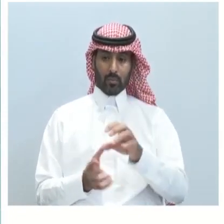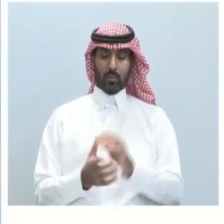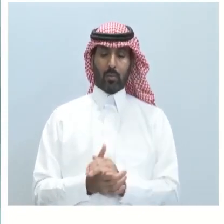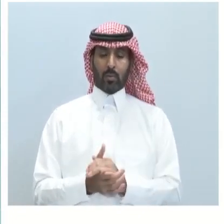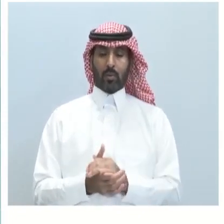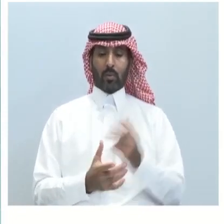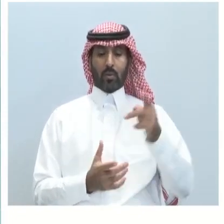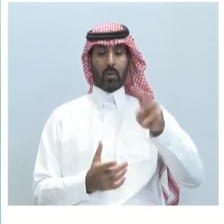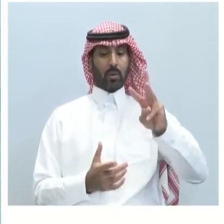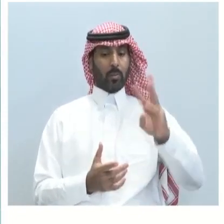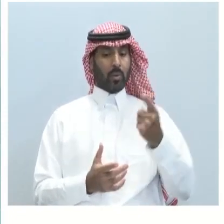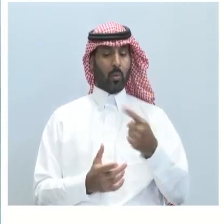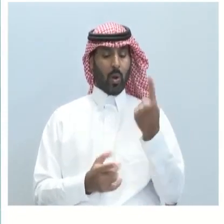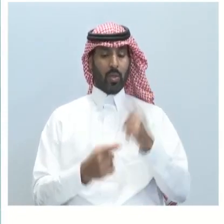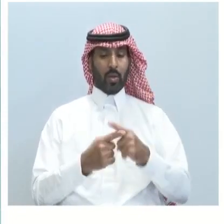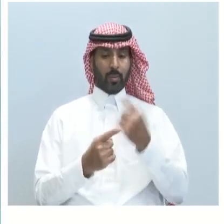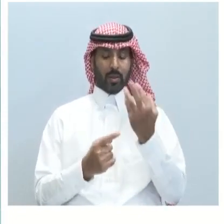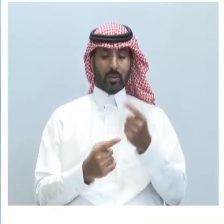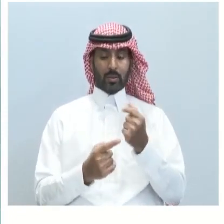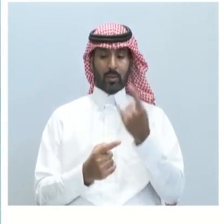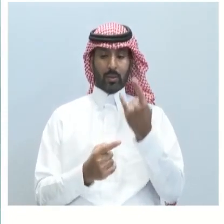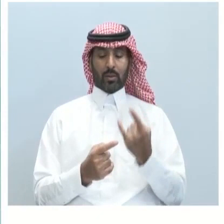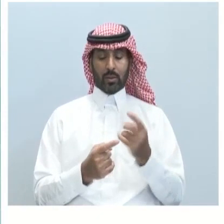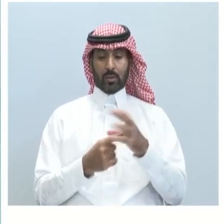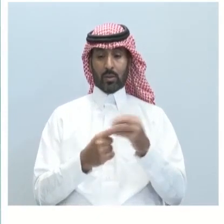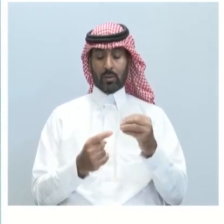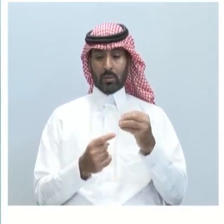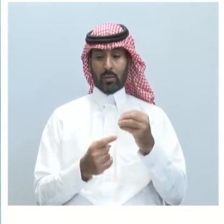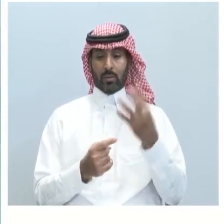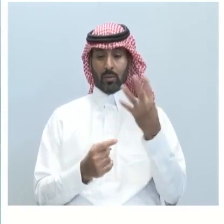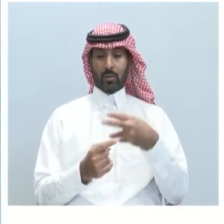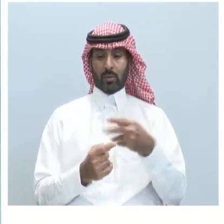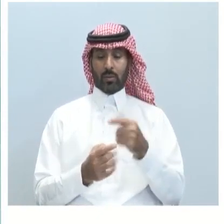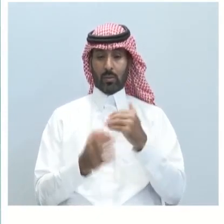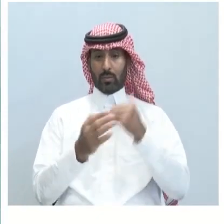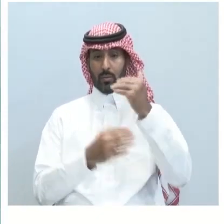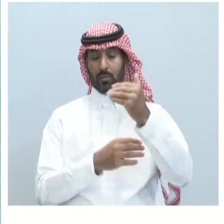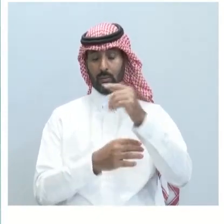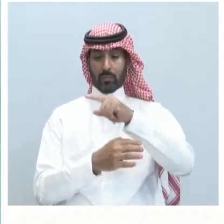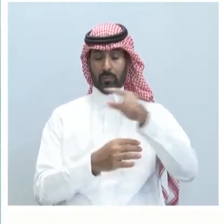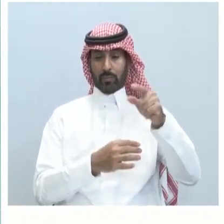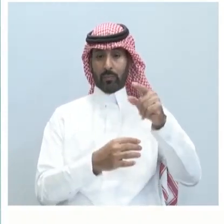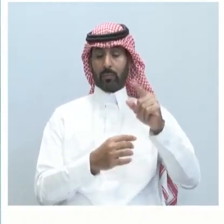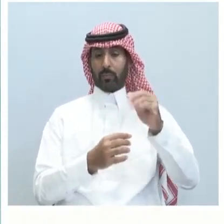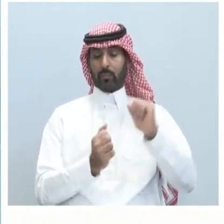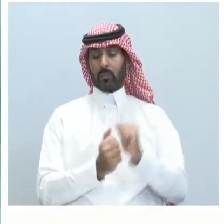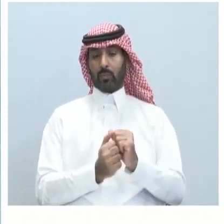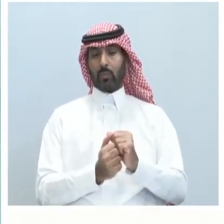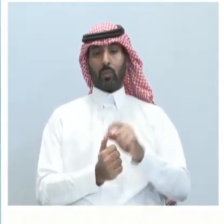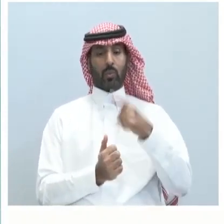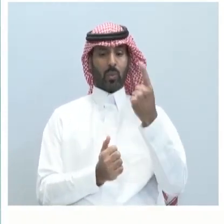الكيا دبليو كم يساوي واحد ضرب عشره اس سالب 14 اذا واحد ضرب عشره والسالب 14